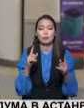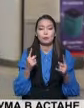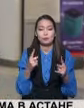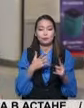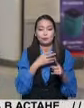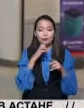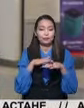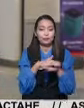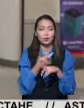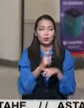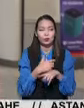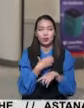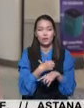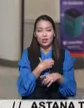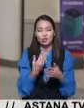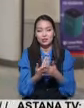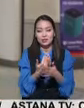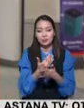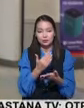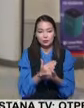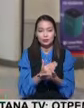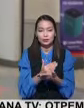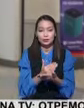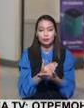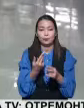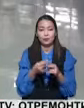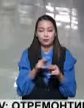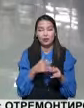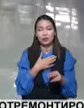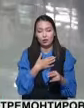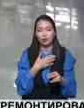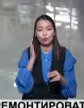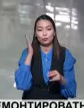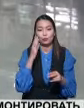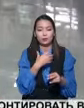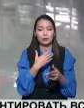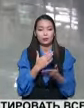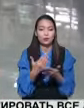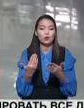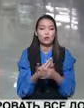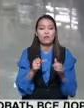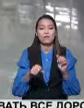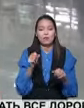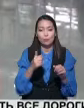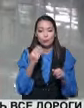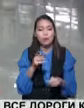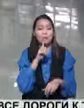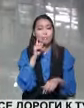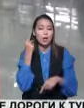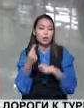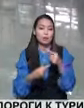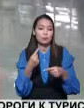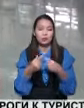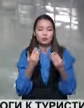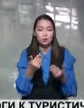стране проходит очень важное событие, и от этого зависит наше будущее. Открываются новые возможности, в том числе и для молодого поколения, потому